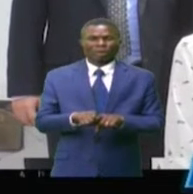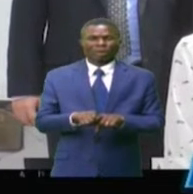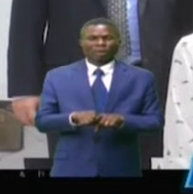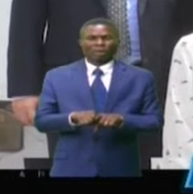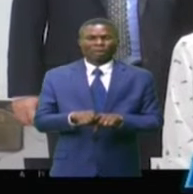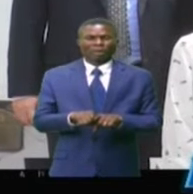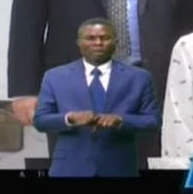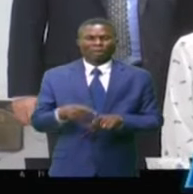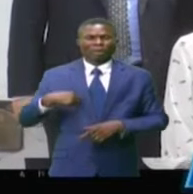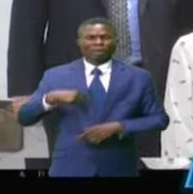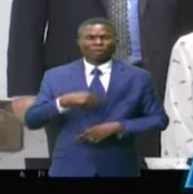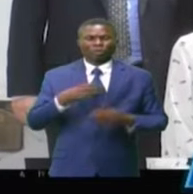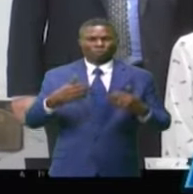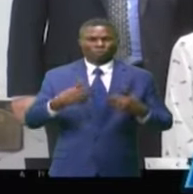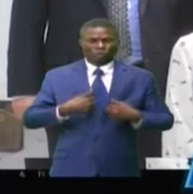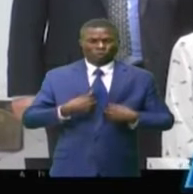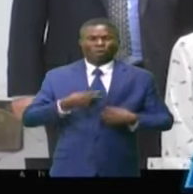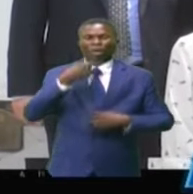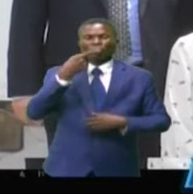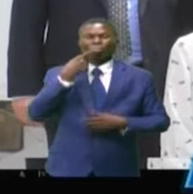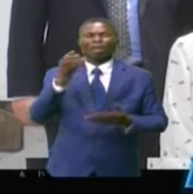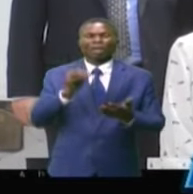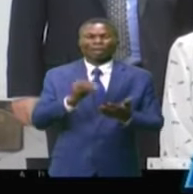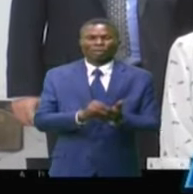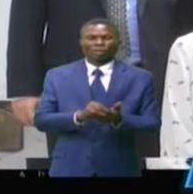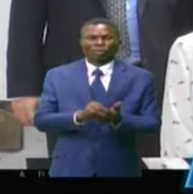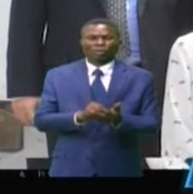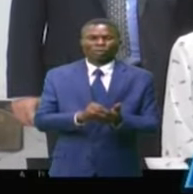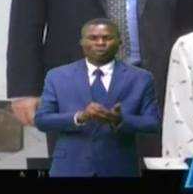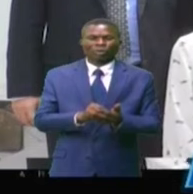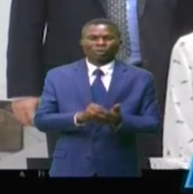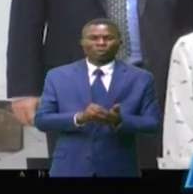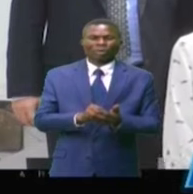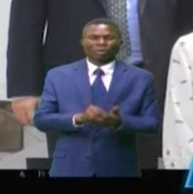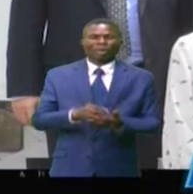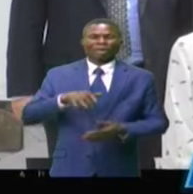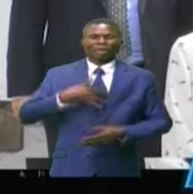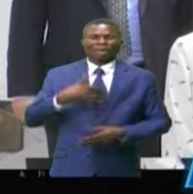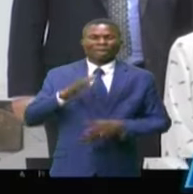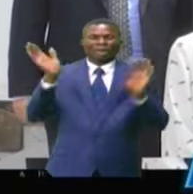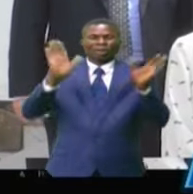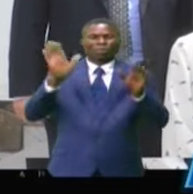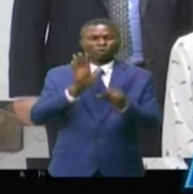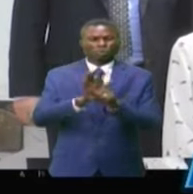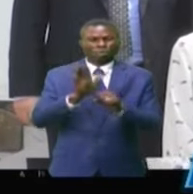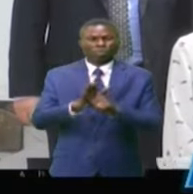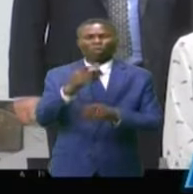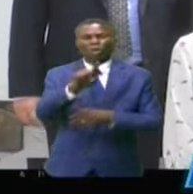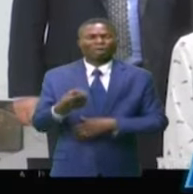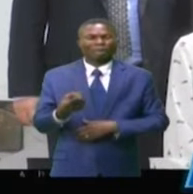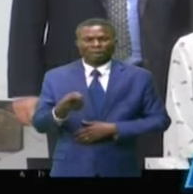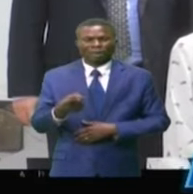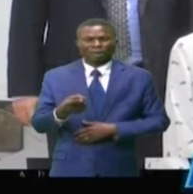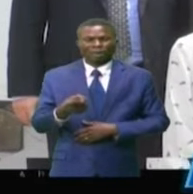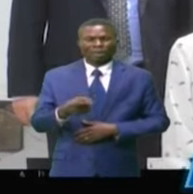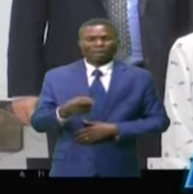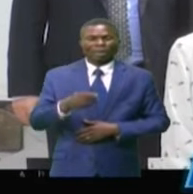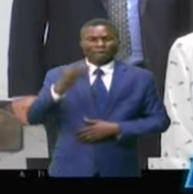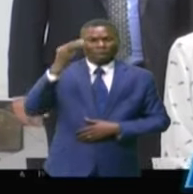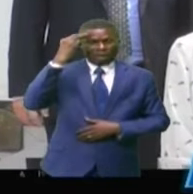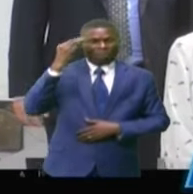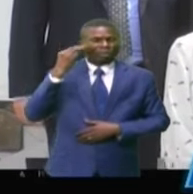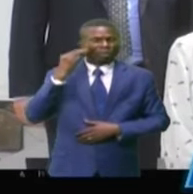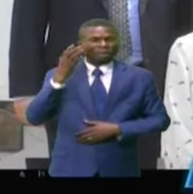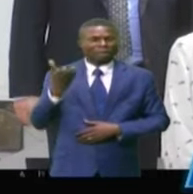et puis on a s'exprimé aussi nos souhaitations auprès de le Premier ministre, le gouvernement,